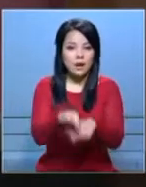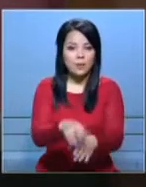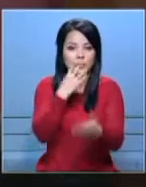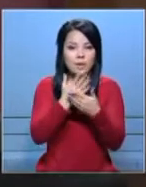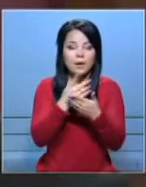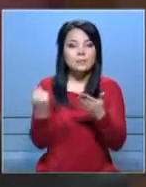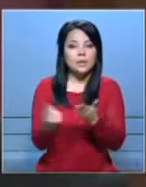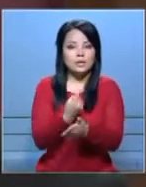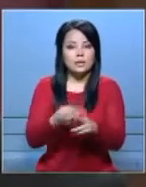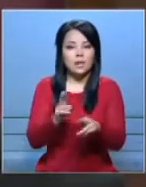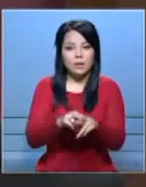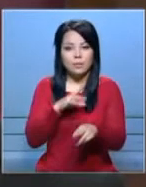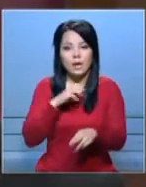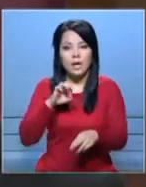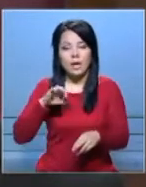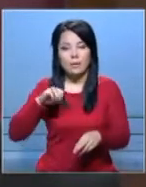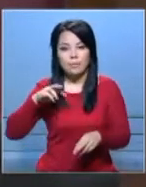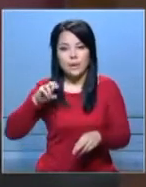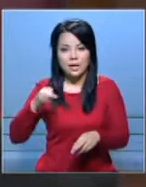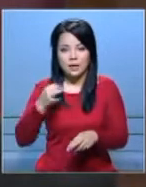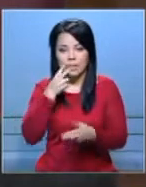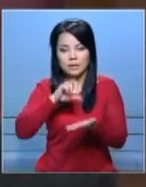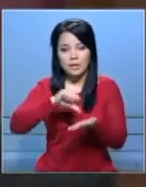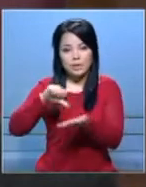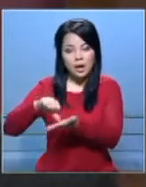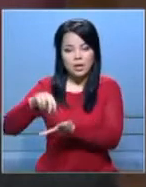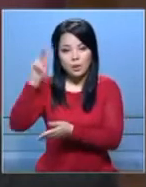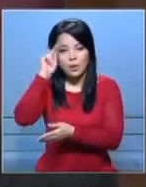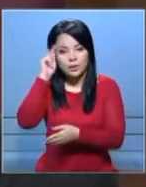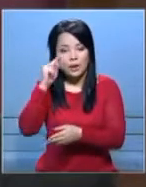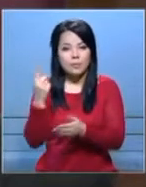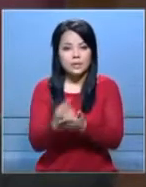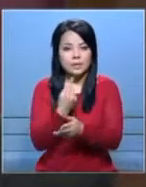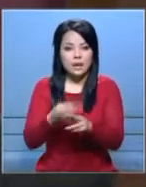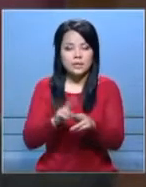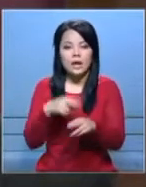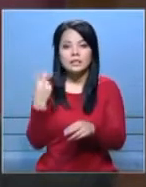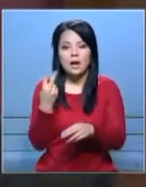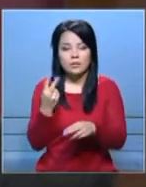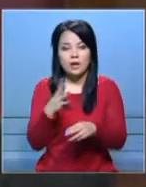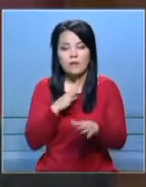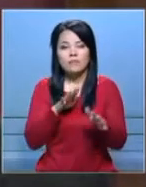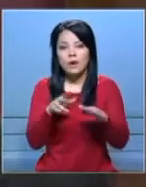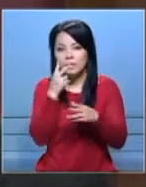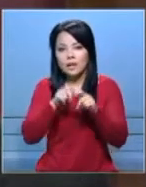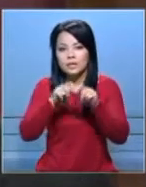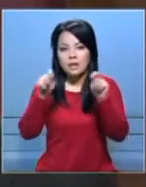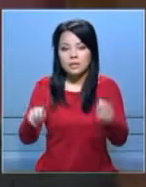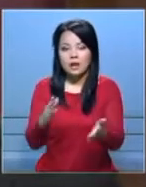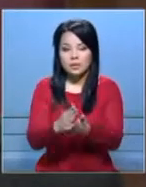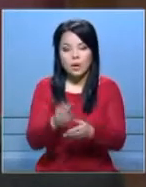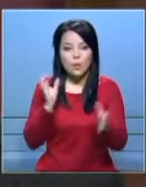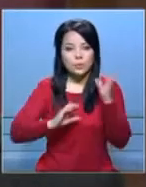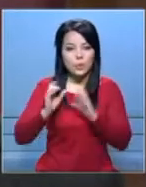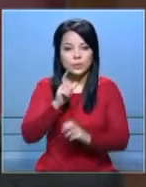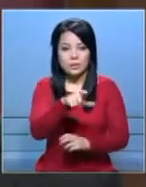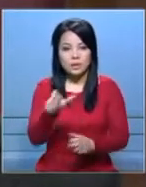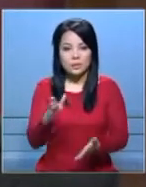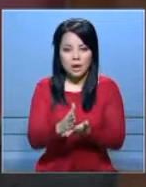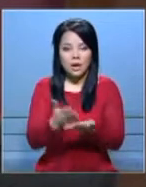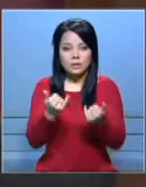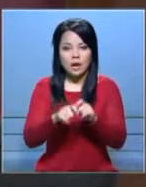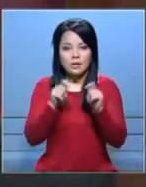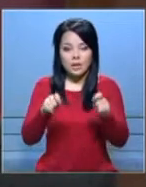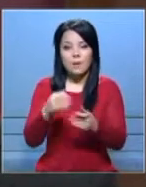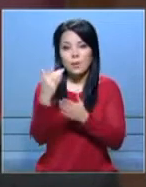бұл Executive MBA бағдарламасы бойынша білім алған түлектердің екінші толқыны және full-time MBA студенттері. Executive